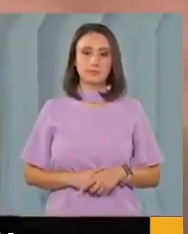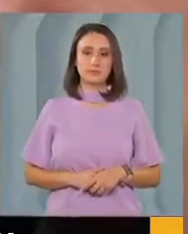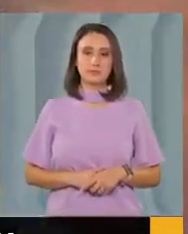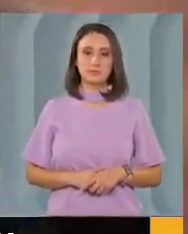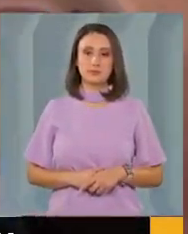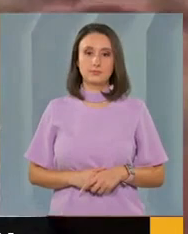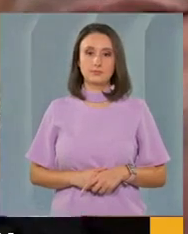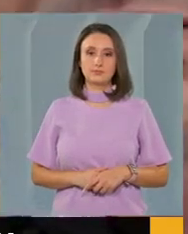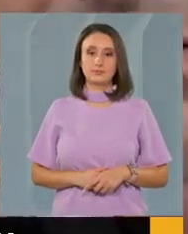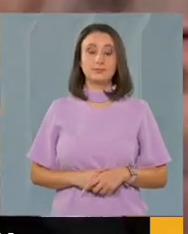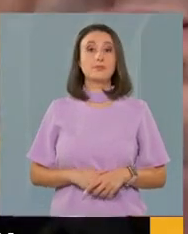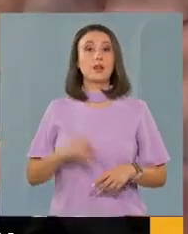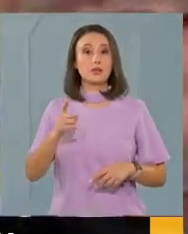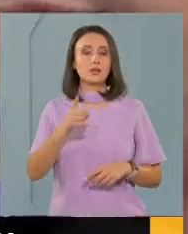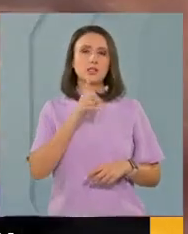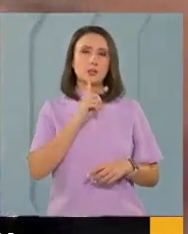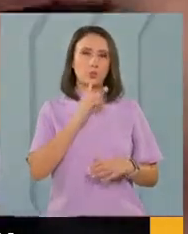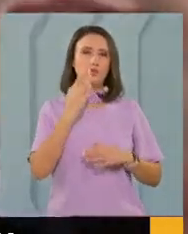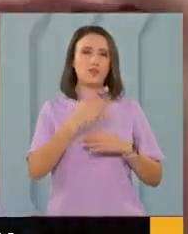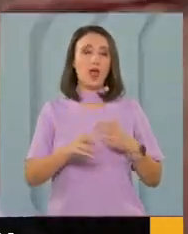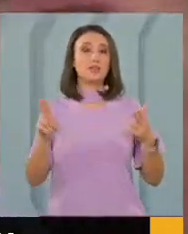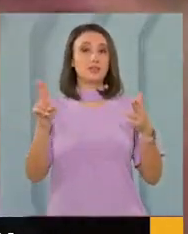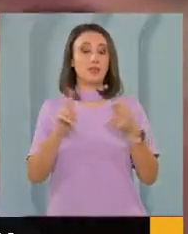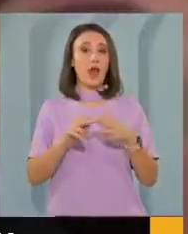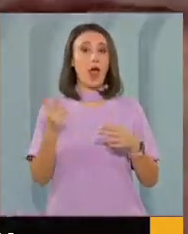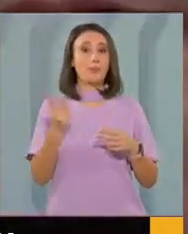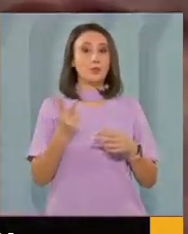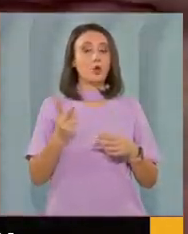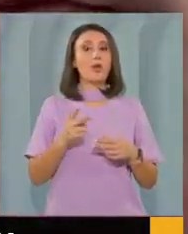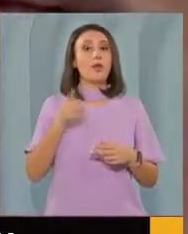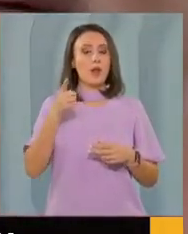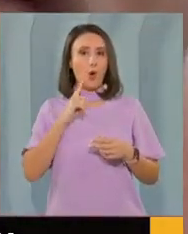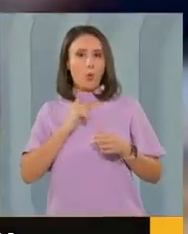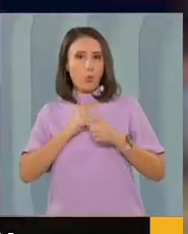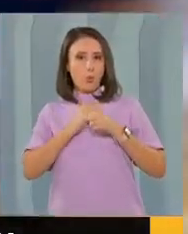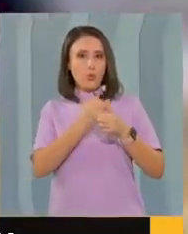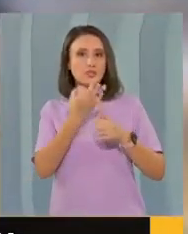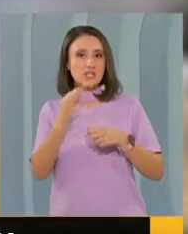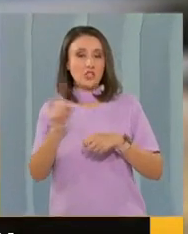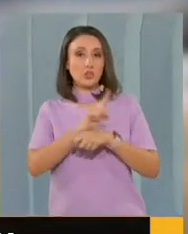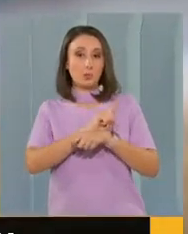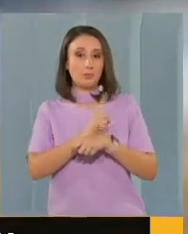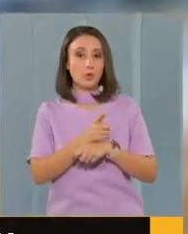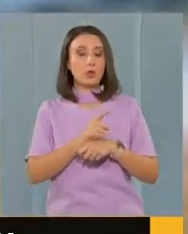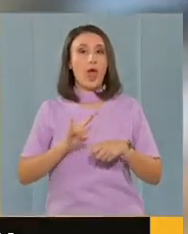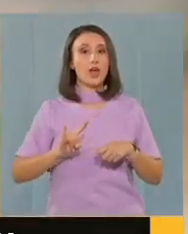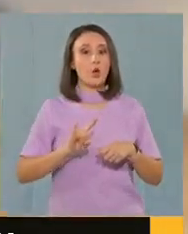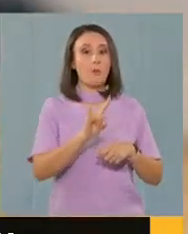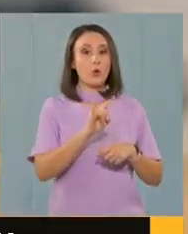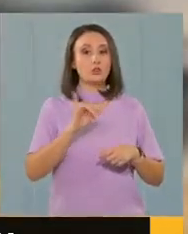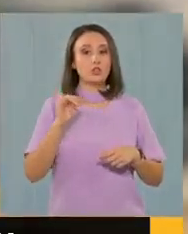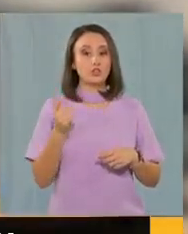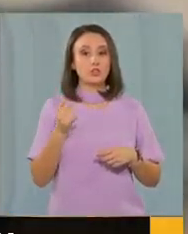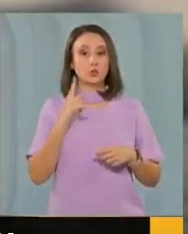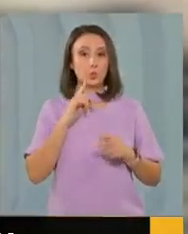țara? Și acesta a fost doar finalul întâlnirii dintre cei doi. Simion l-a urmărit 10 de minute prin aeroport pe Virgil Popescu